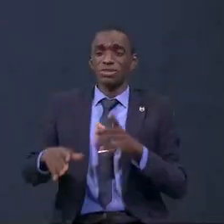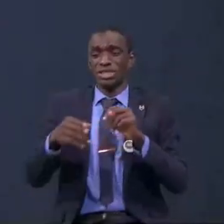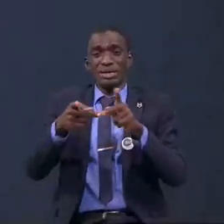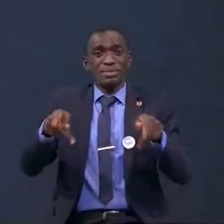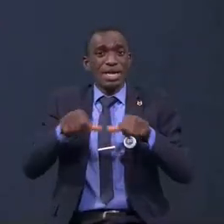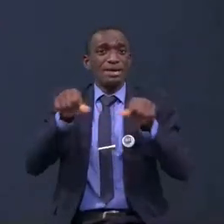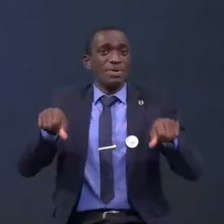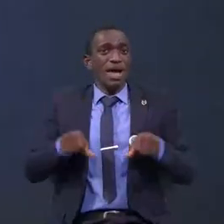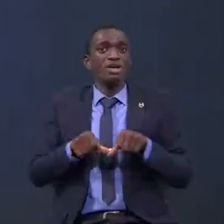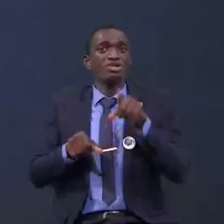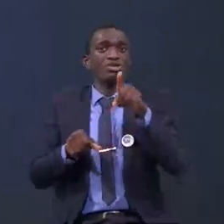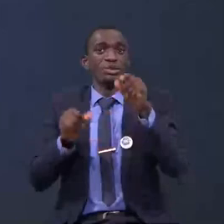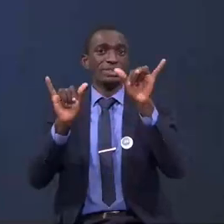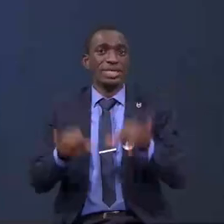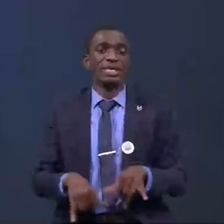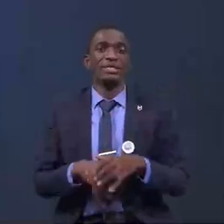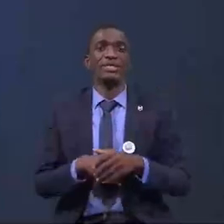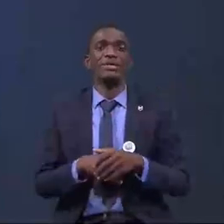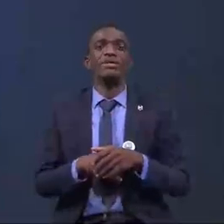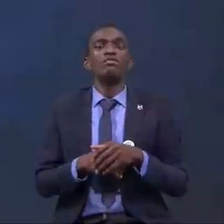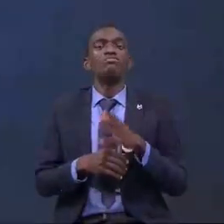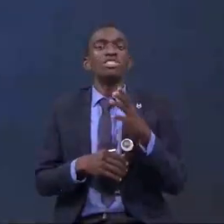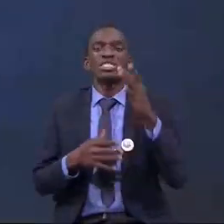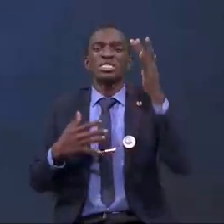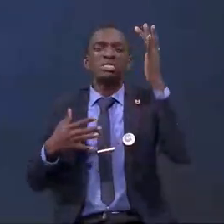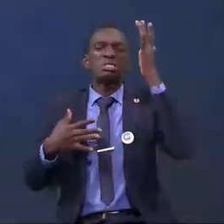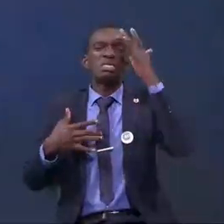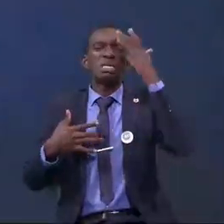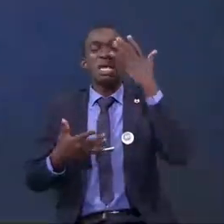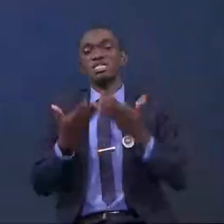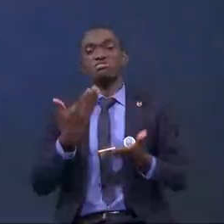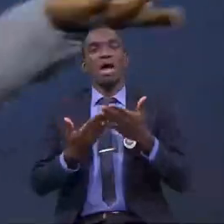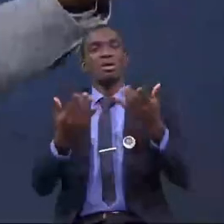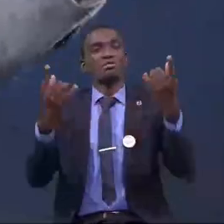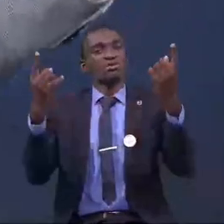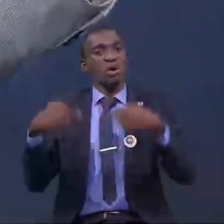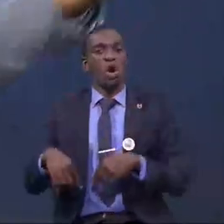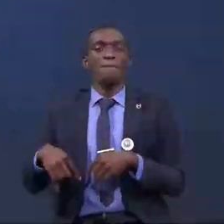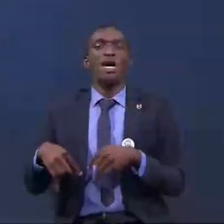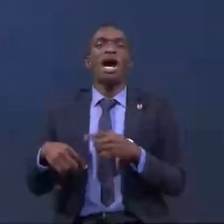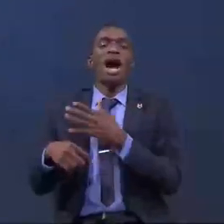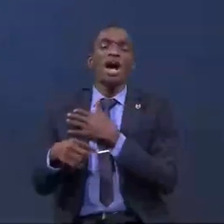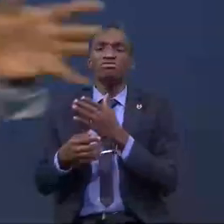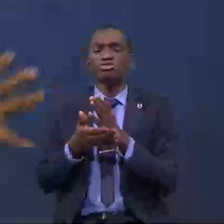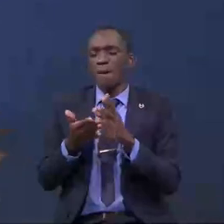La joie peut avoir quitté là où tu es. La maladie peut venir.